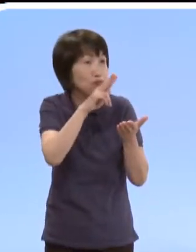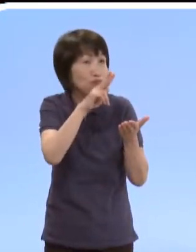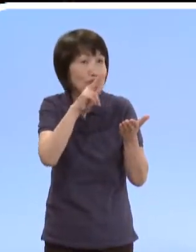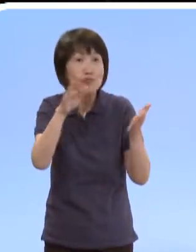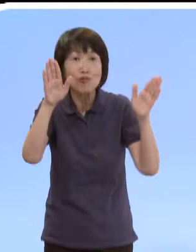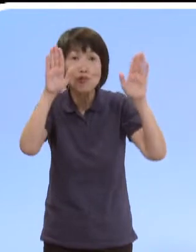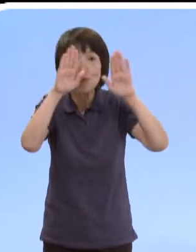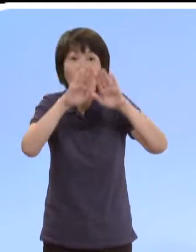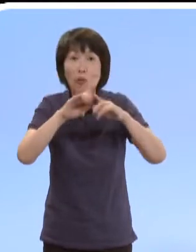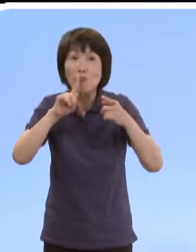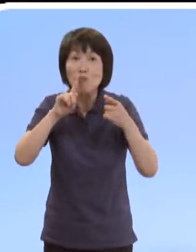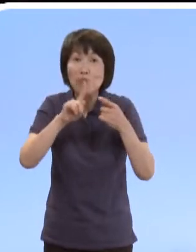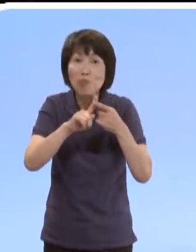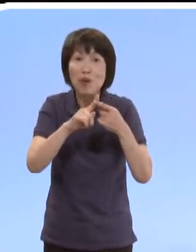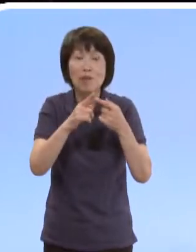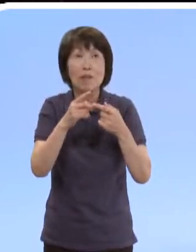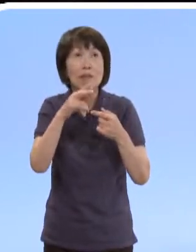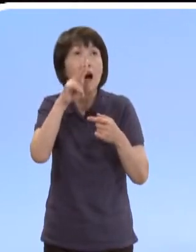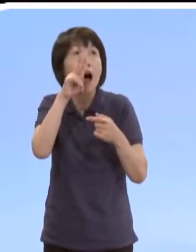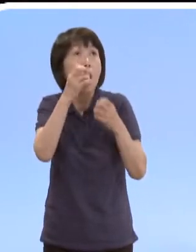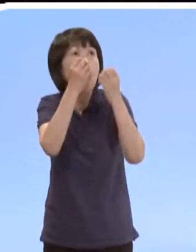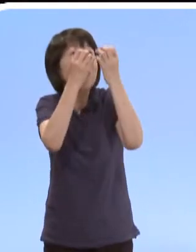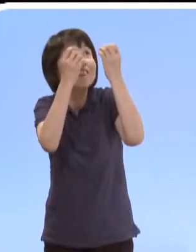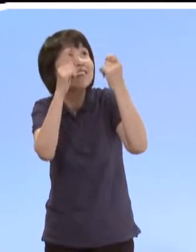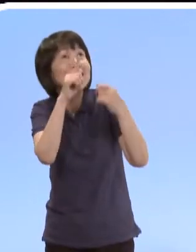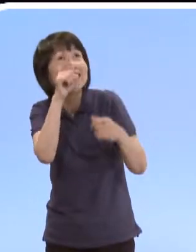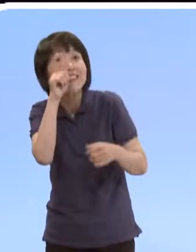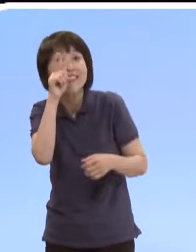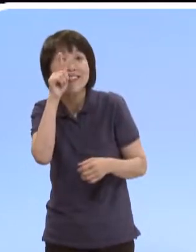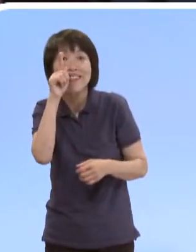雰囲気。わあ、天井に星が。